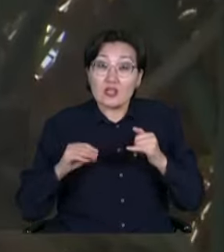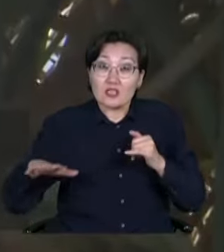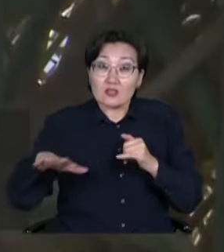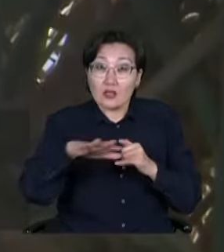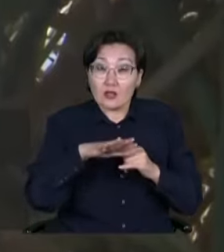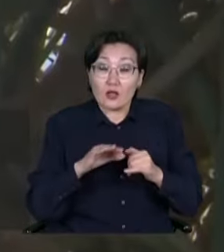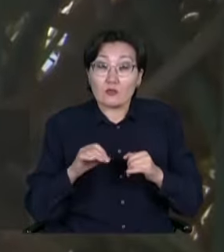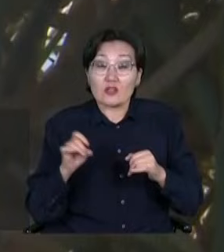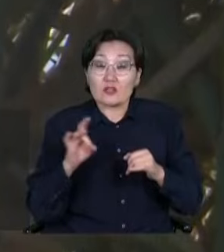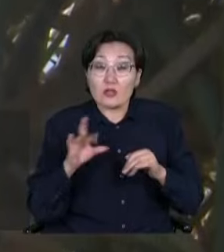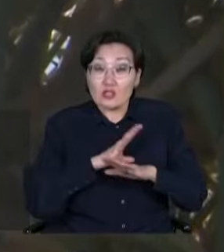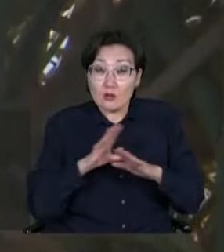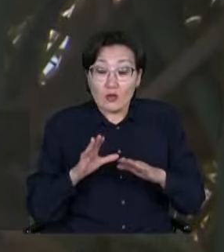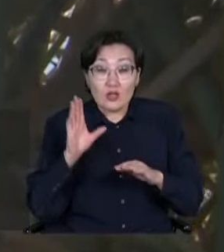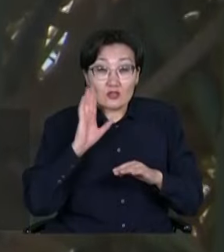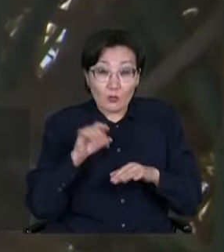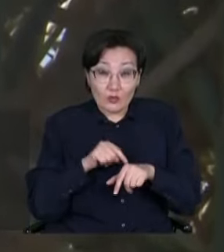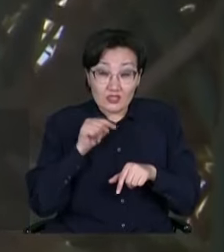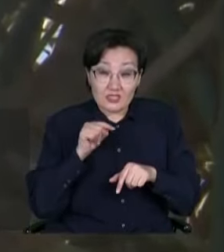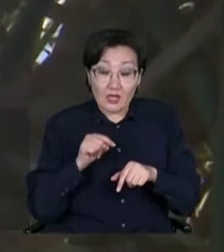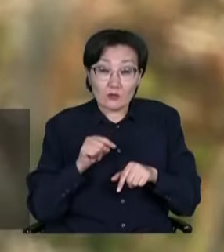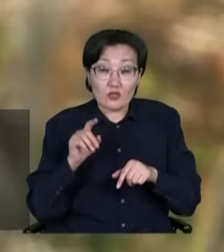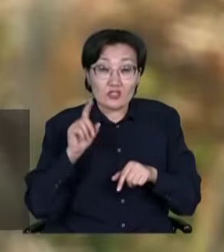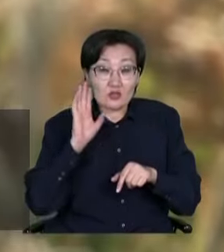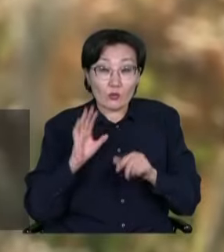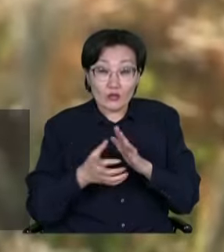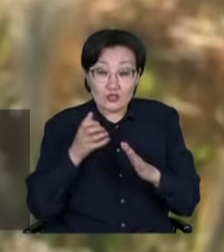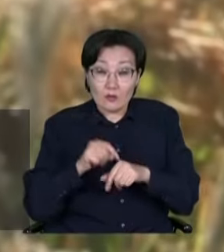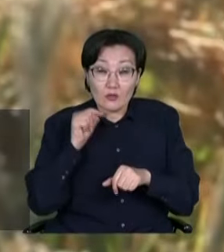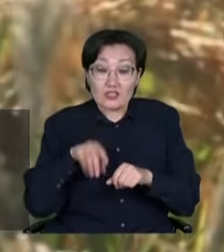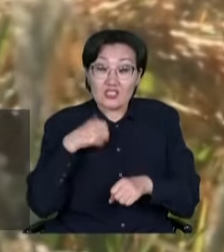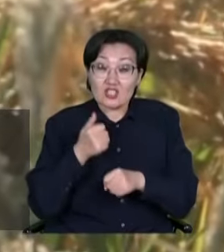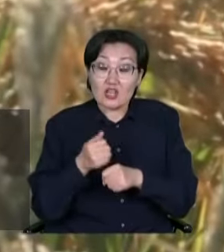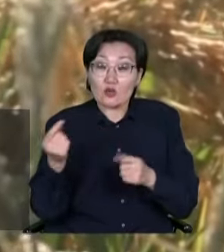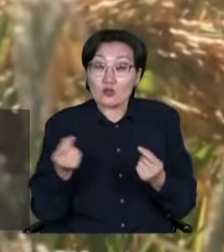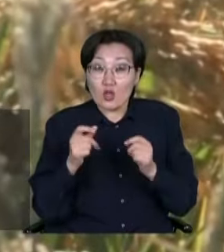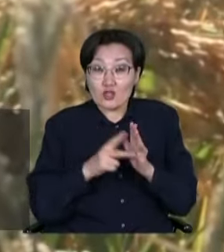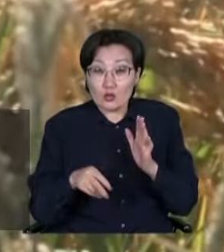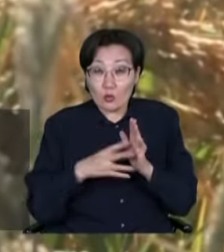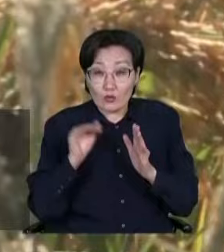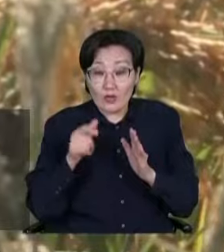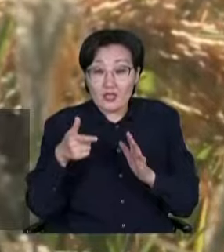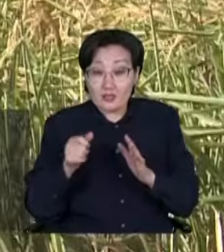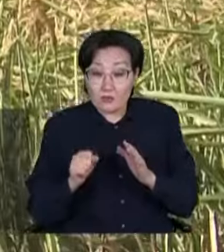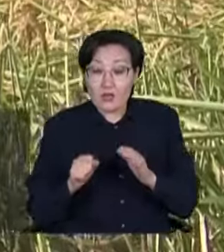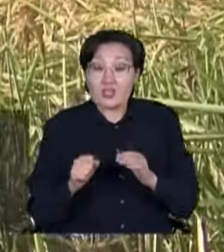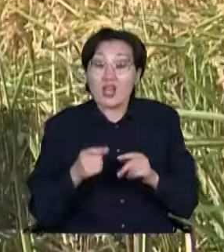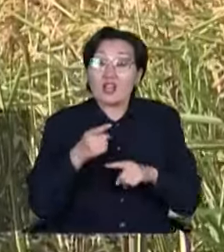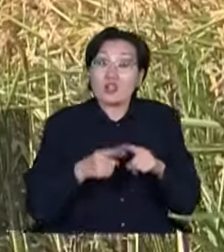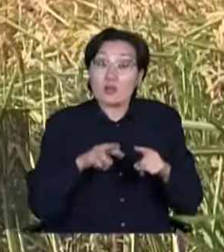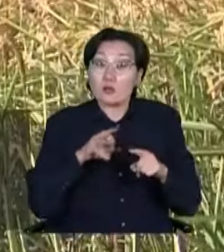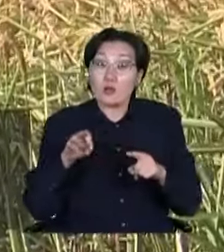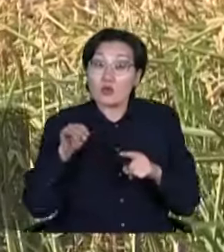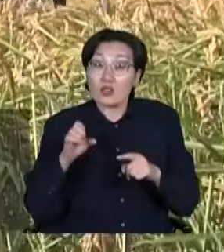жоқ. Су тапшылығы сезілсе де, былтыр Қызылорда облысында негізгі дақыл күріш 89 мың гектарға жетіп, қамбаға 500 000 тоннадан астам